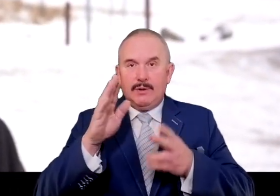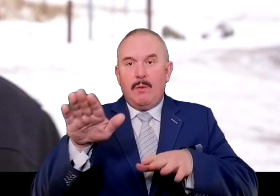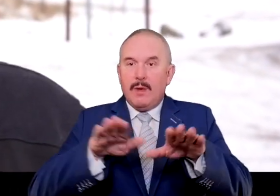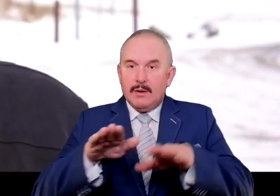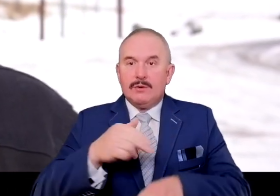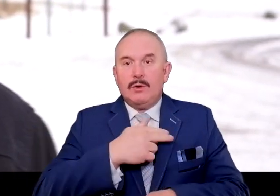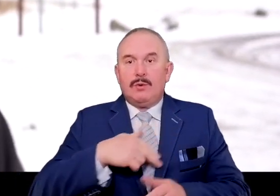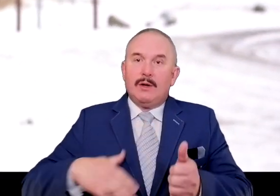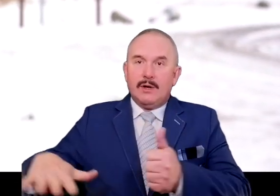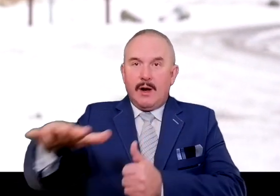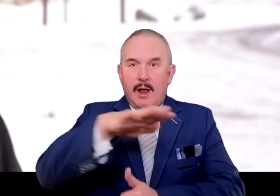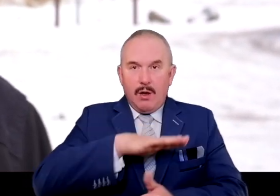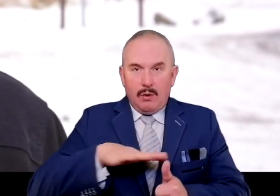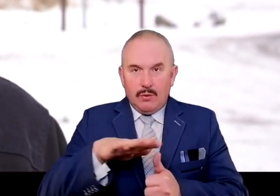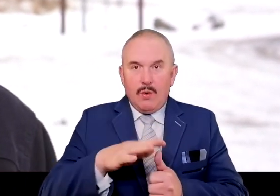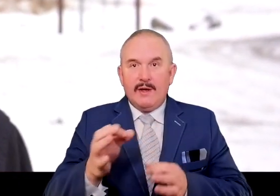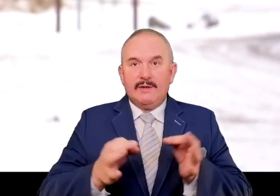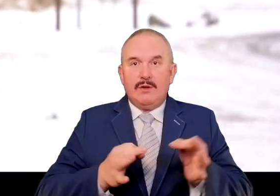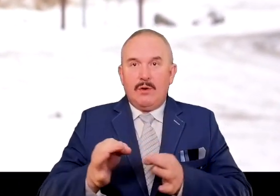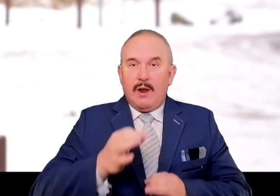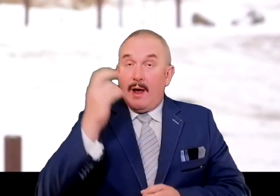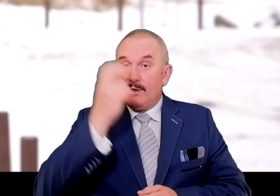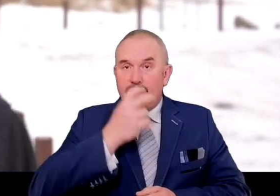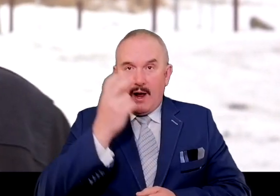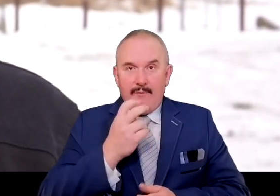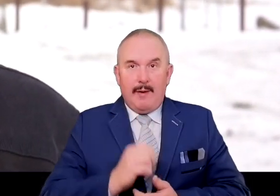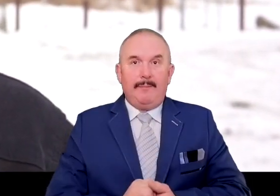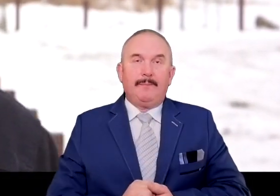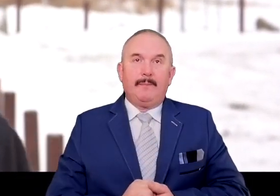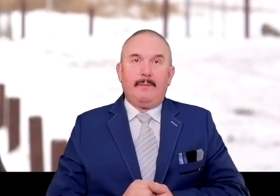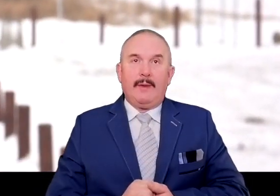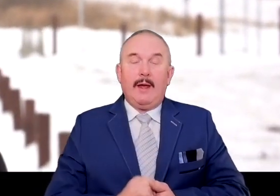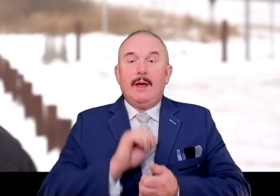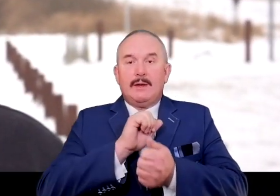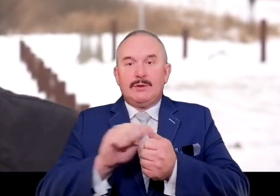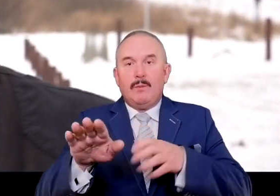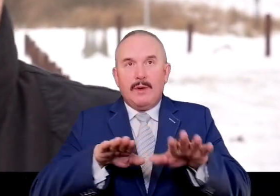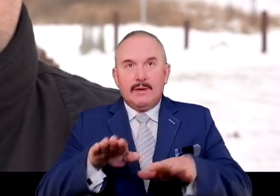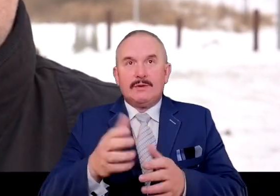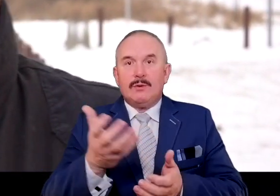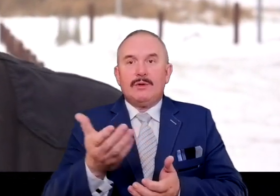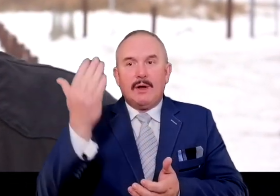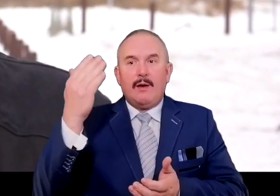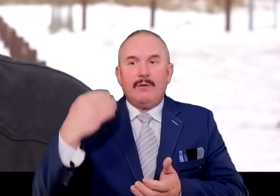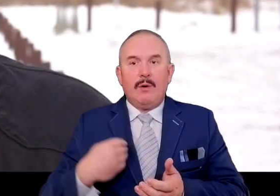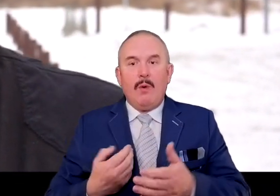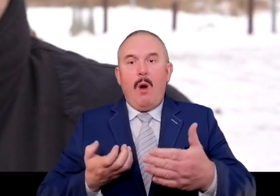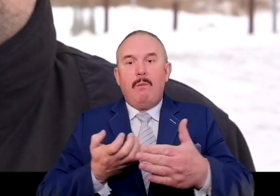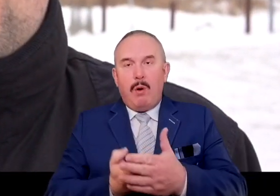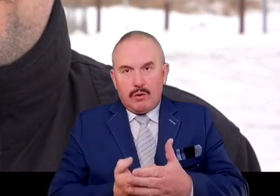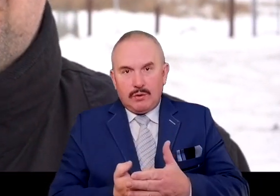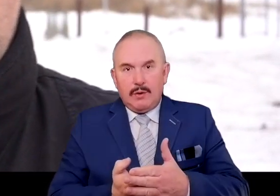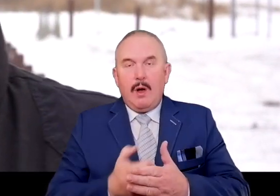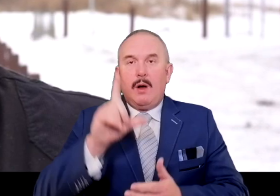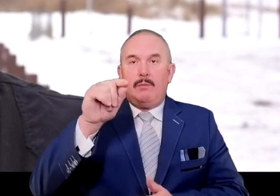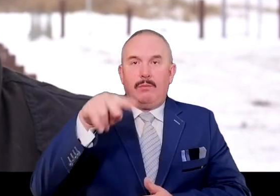naszego regionu miejscu, ważnym historycznie. Znajdujemy się w miejscu, gdzie znajdował się wczesnośredniowieczny port w